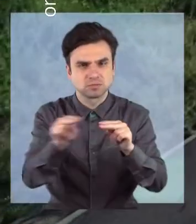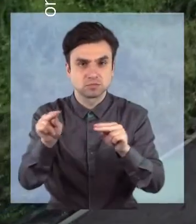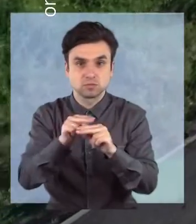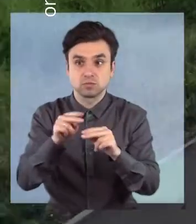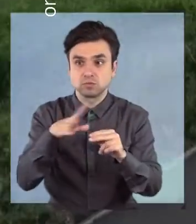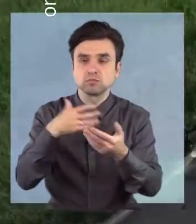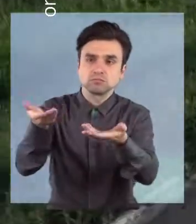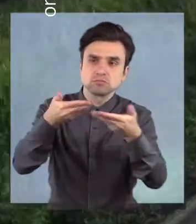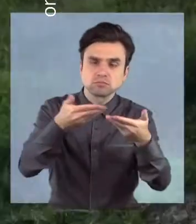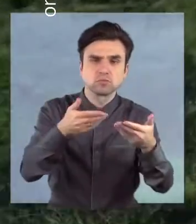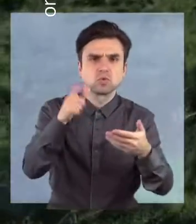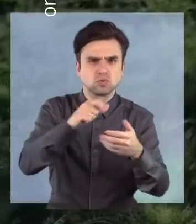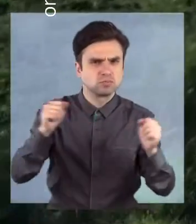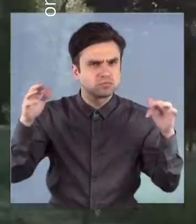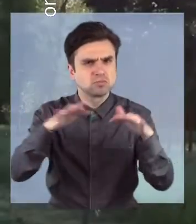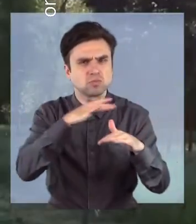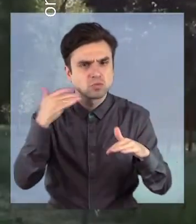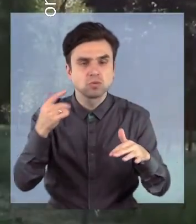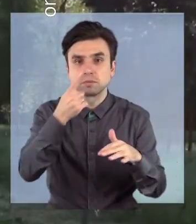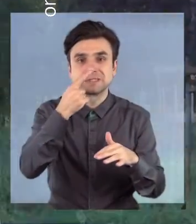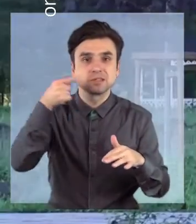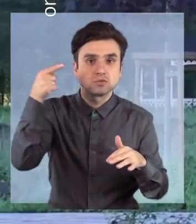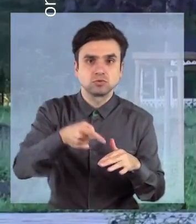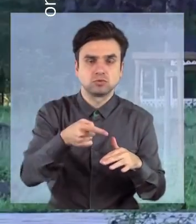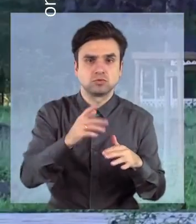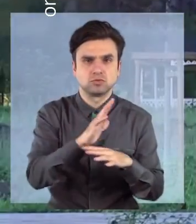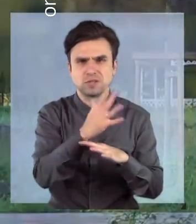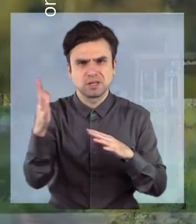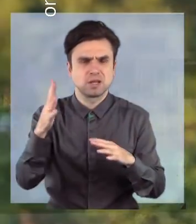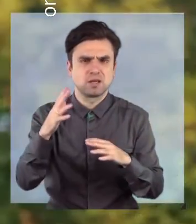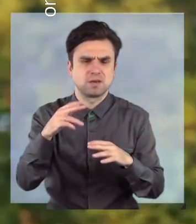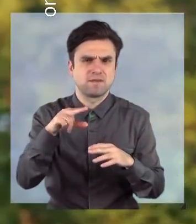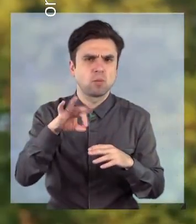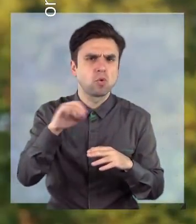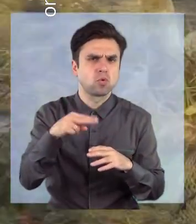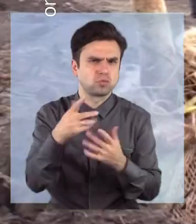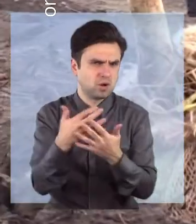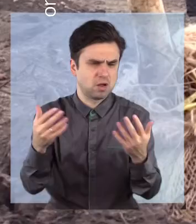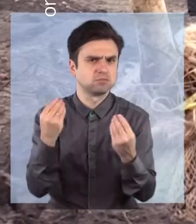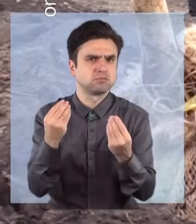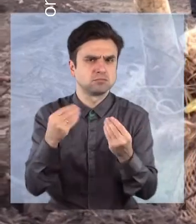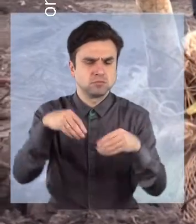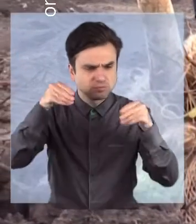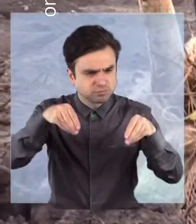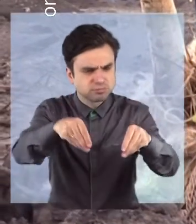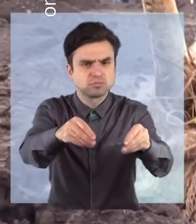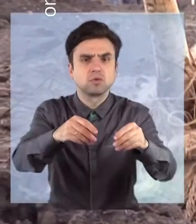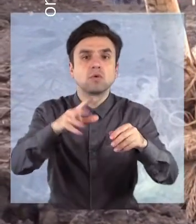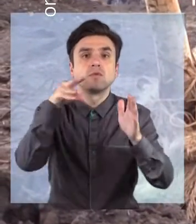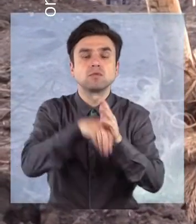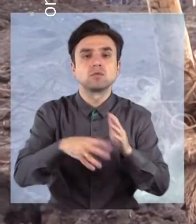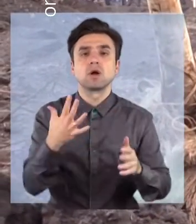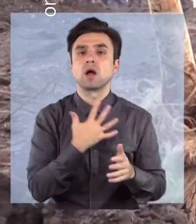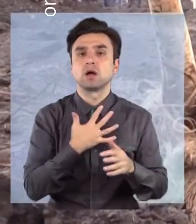порід. Пізніше на центральній алеї вишиванці з'явилися декілька десятків королівських кленів, привезених з Канади. Олег Ярмолінський, Віктор